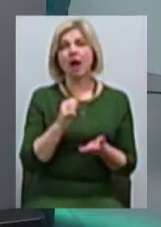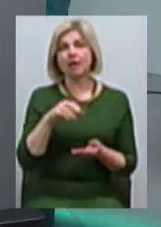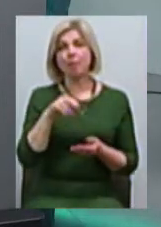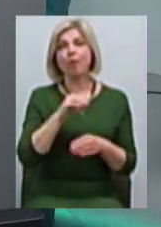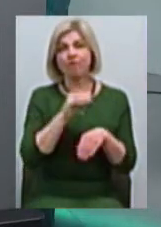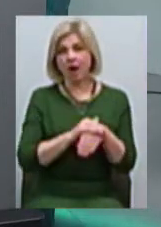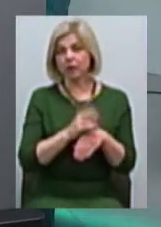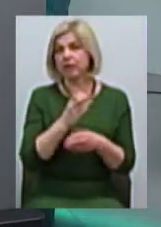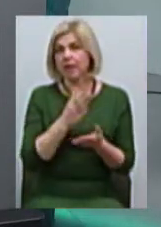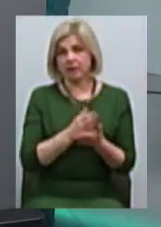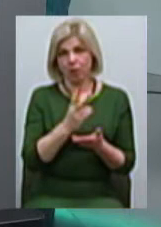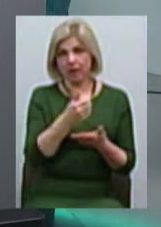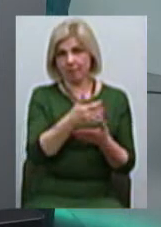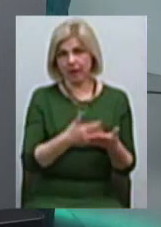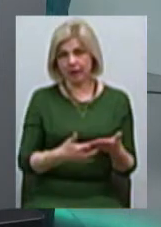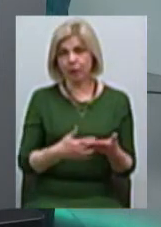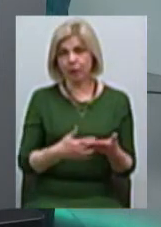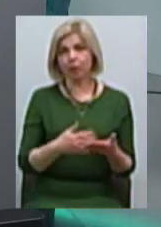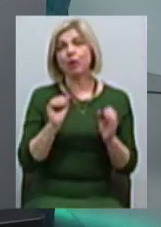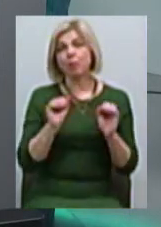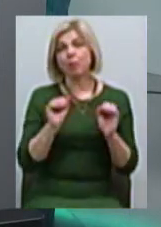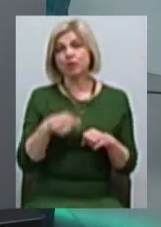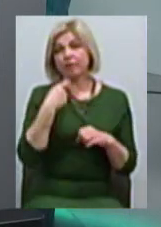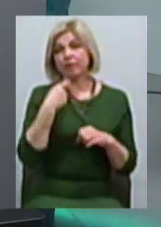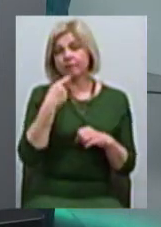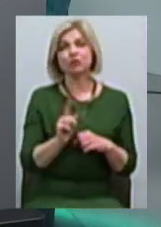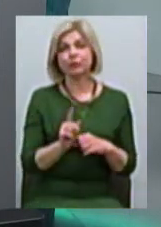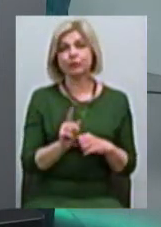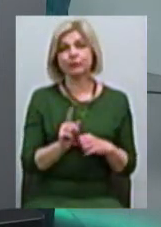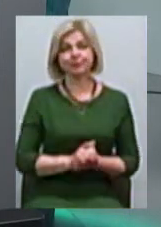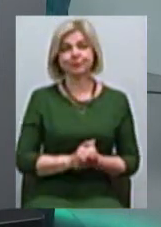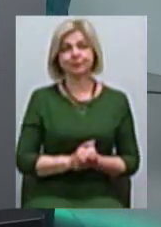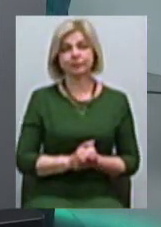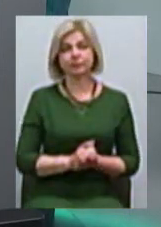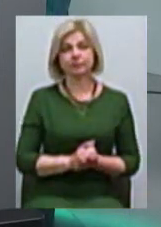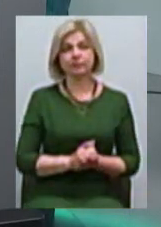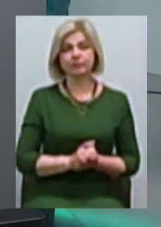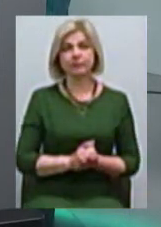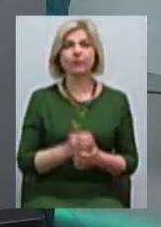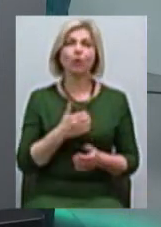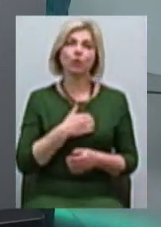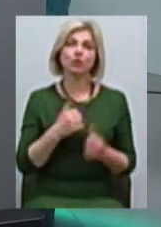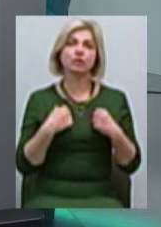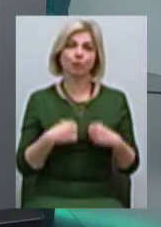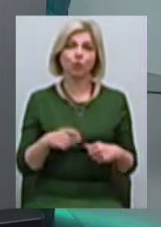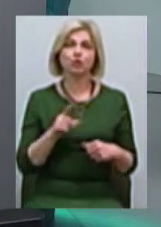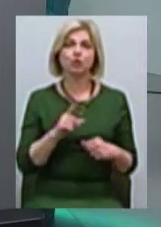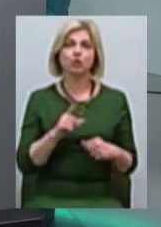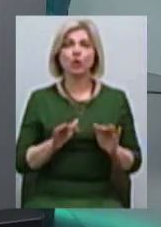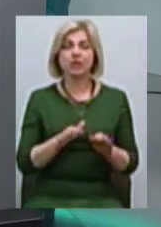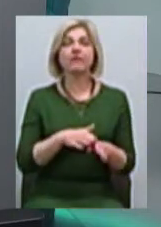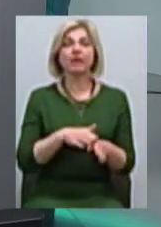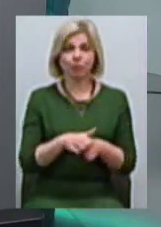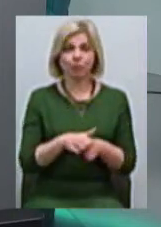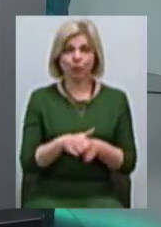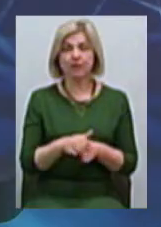перевірки. Відповідно, можу констатувати, що все ж таки хочу заспокоїти, що процес відбудеться,